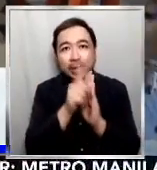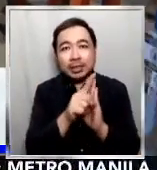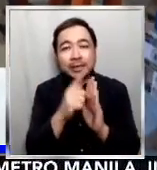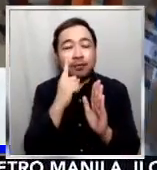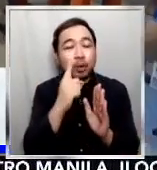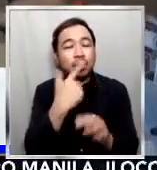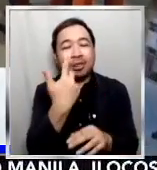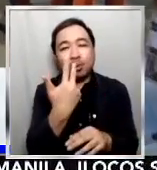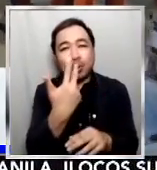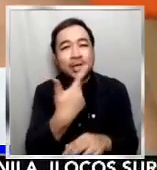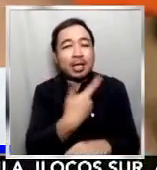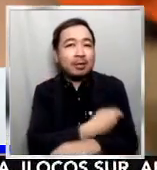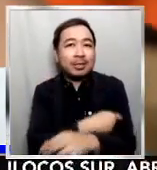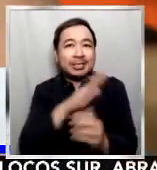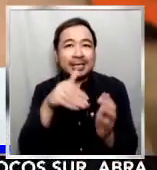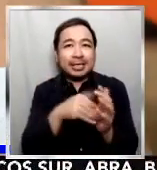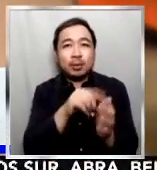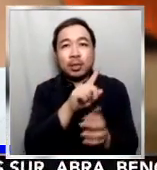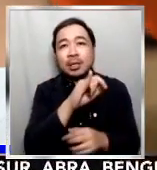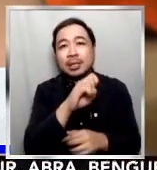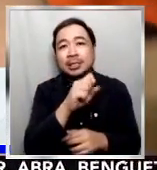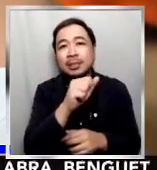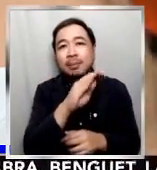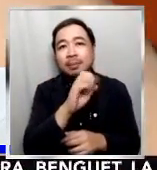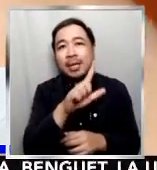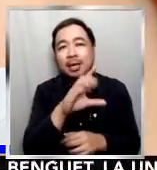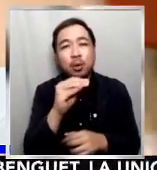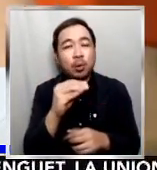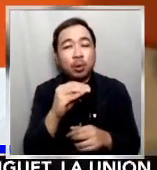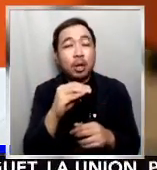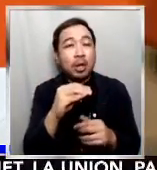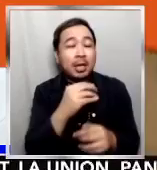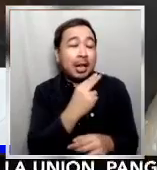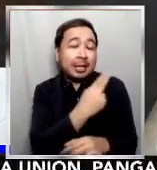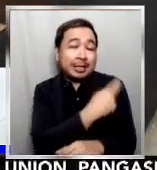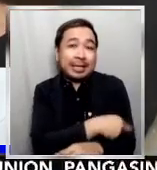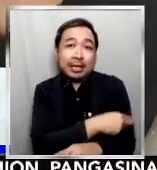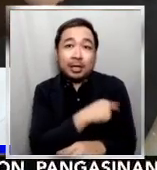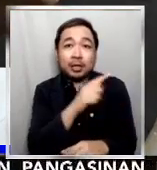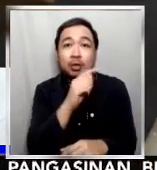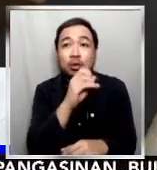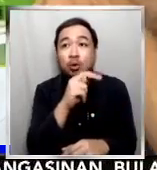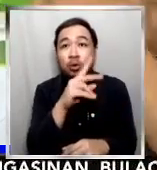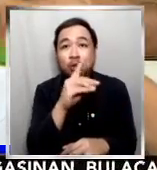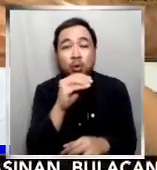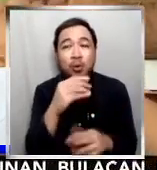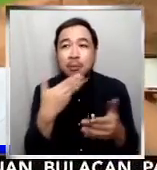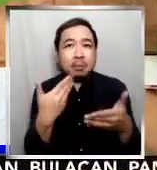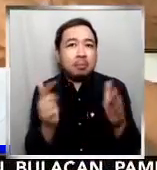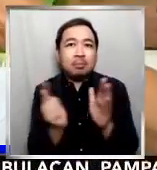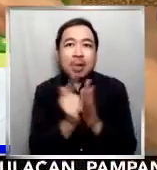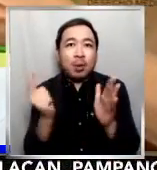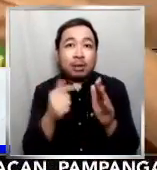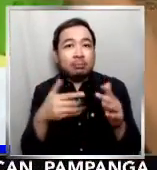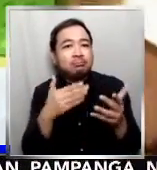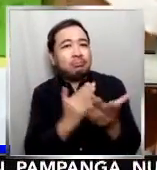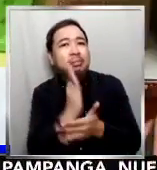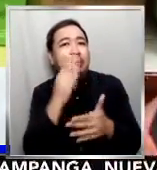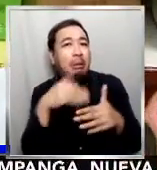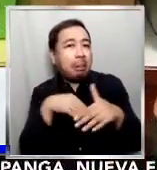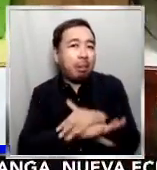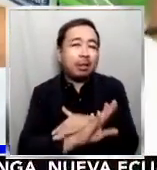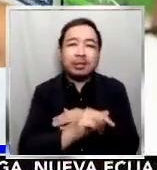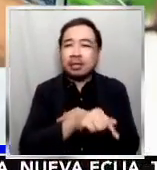ang Isabelo de los Reyes Elementary School sa Tondo. Bawal ang walk-in sa panggabing bakunahan. Ang barangay ay nagbibigay ng stub sa